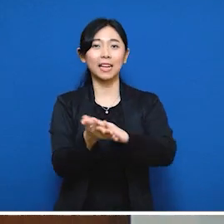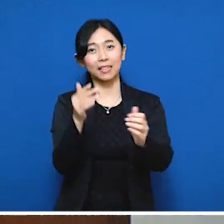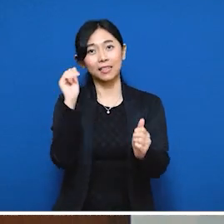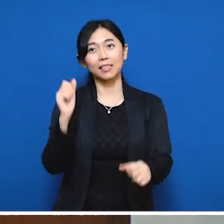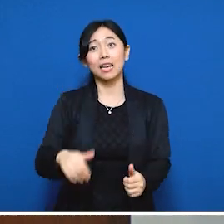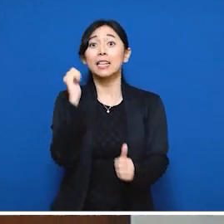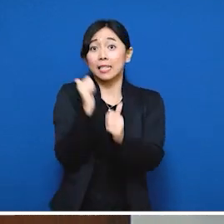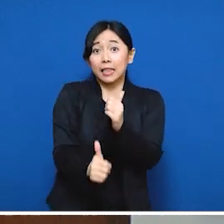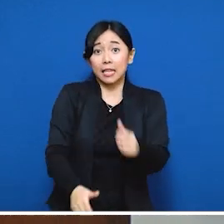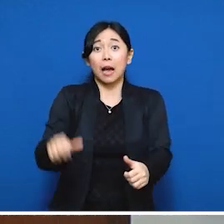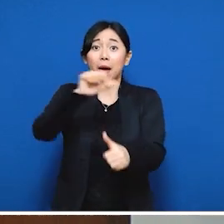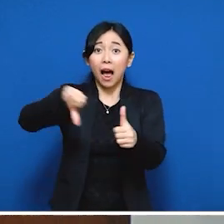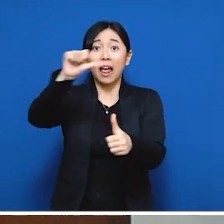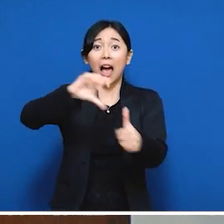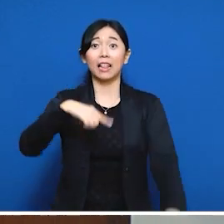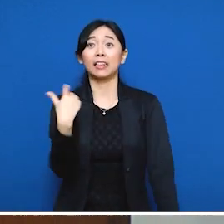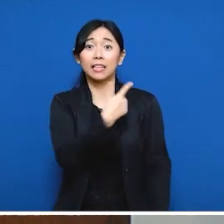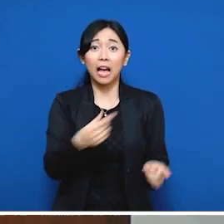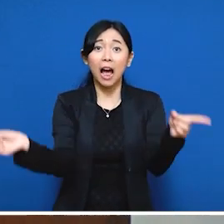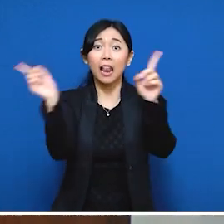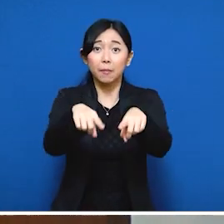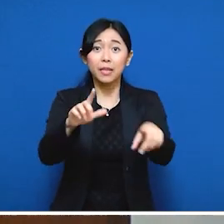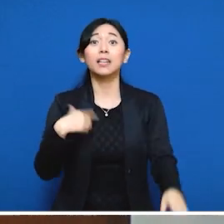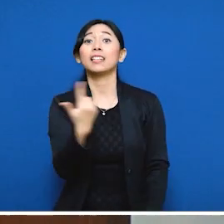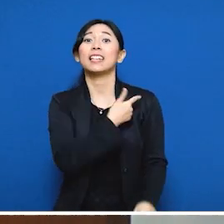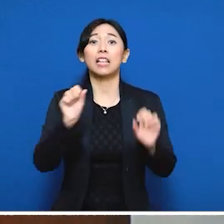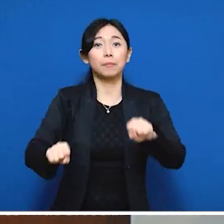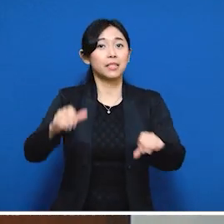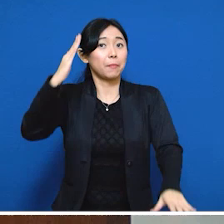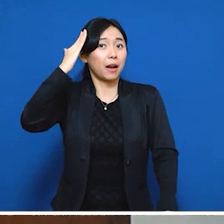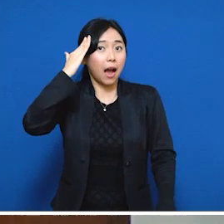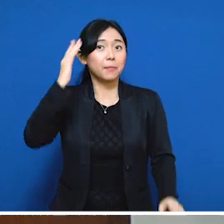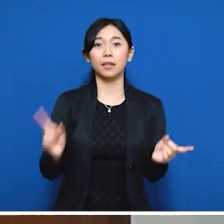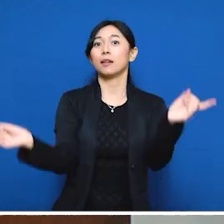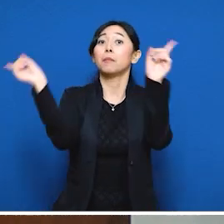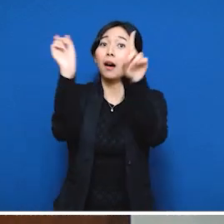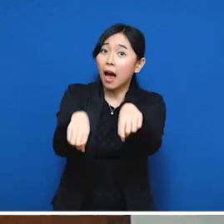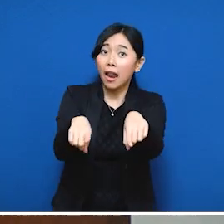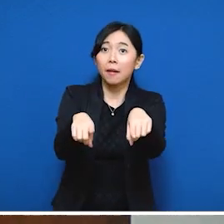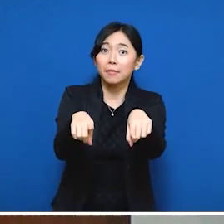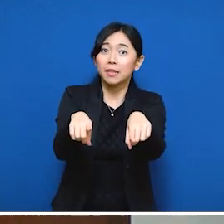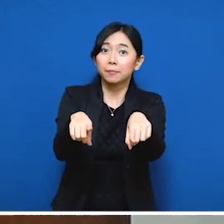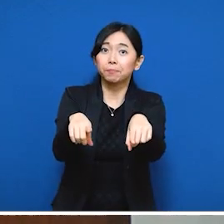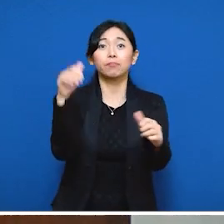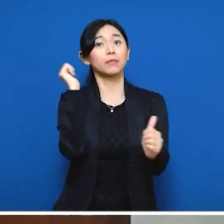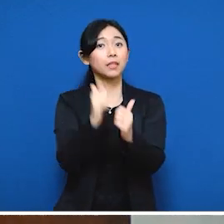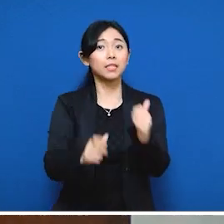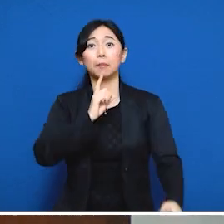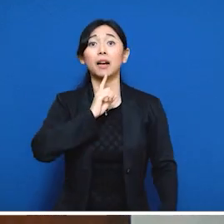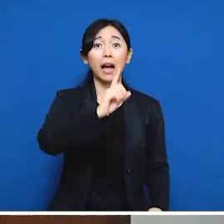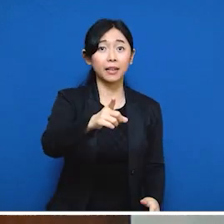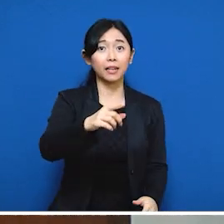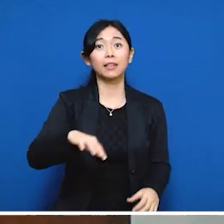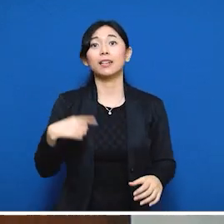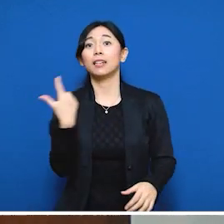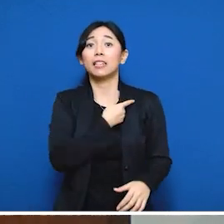setiap peristiwa hidup yang dialami kita bisa memahami, mengalami, dan setiap kehadiran dan